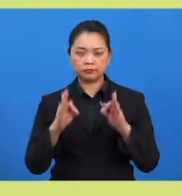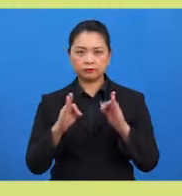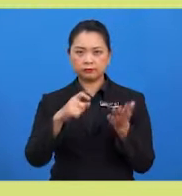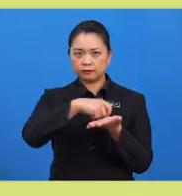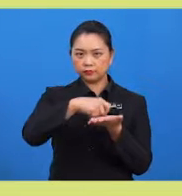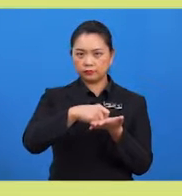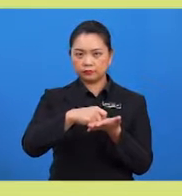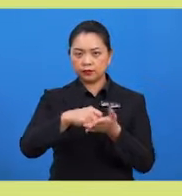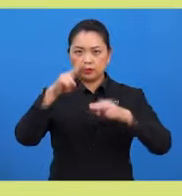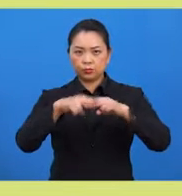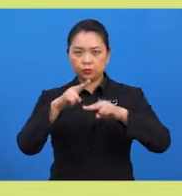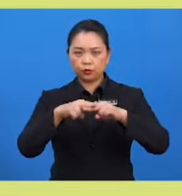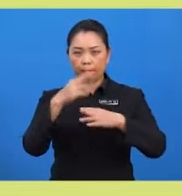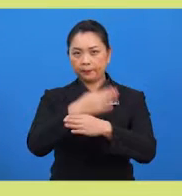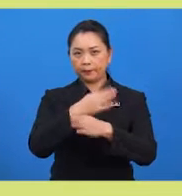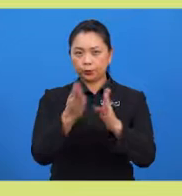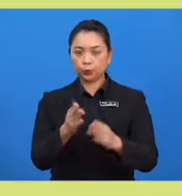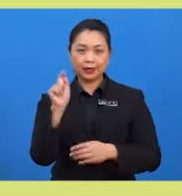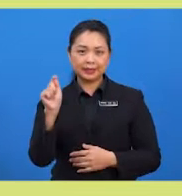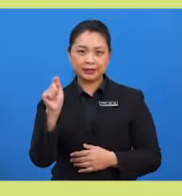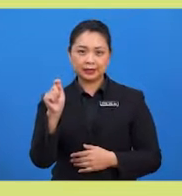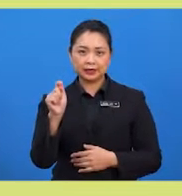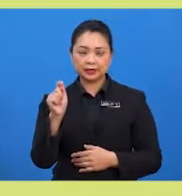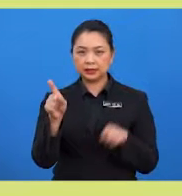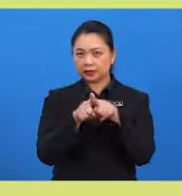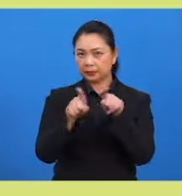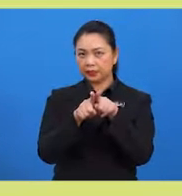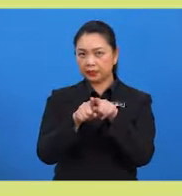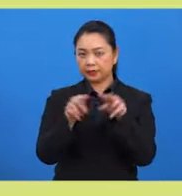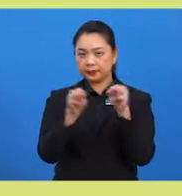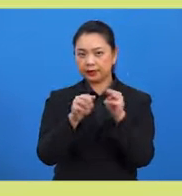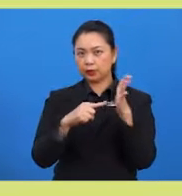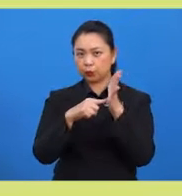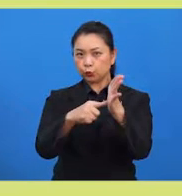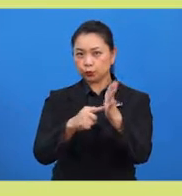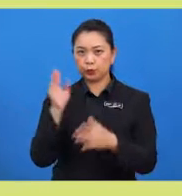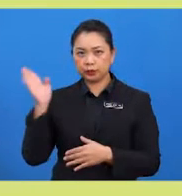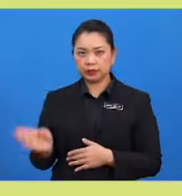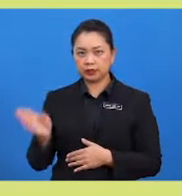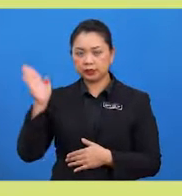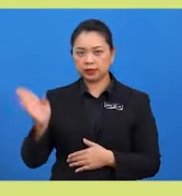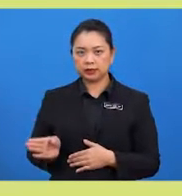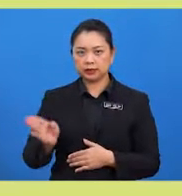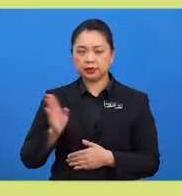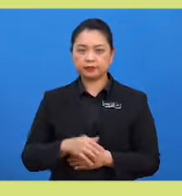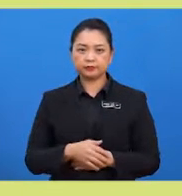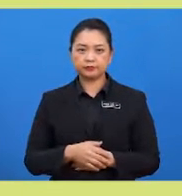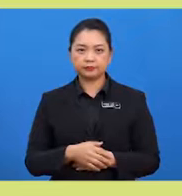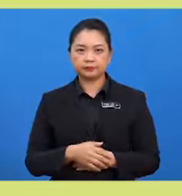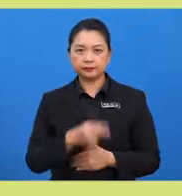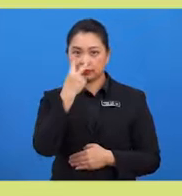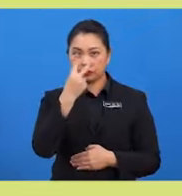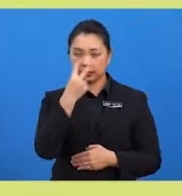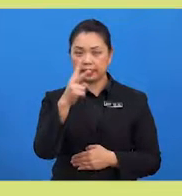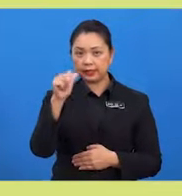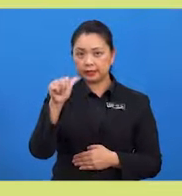kewangan bentuk T seperti yang ditunjukkan. Aset di sebelah debit mesti sama dengan